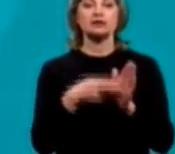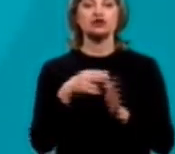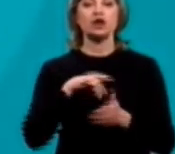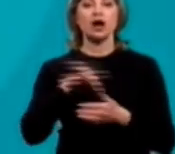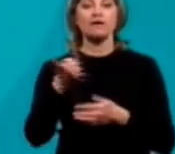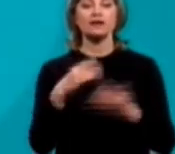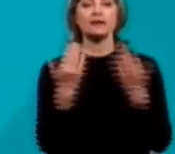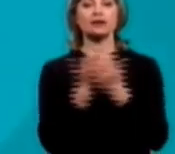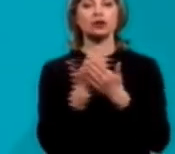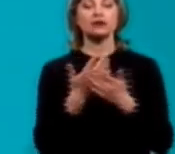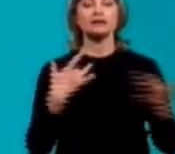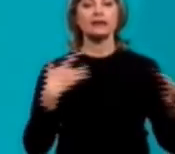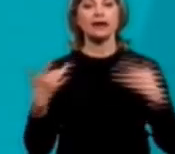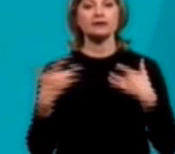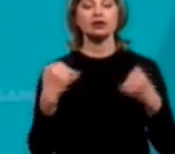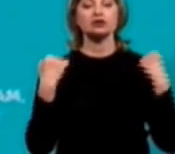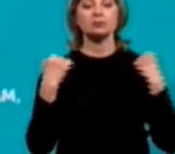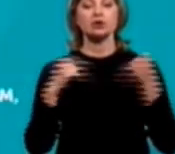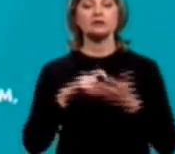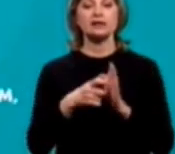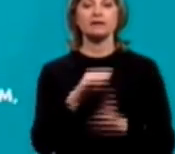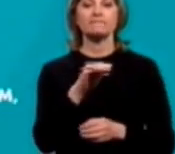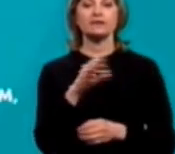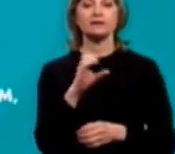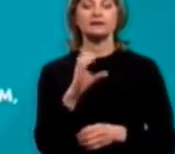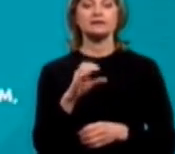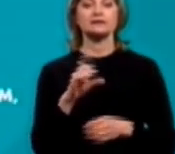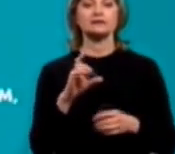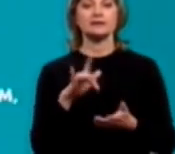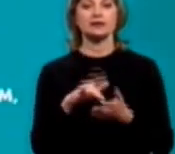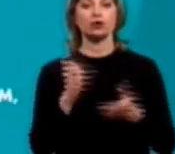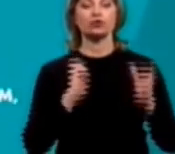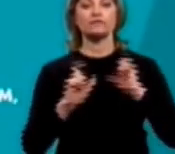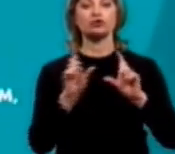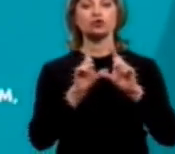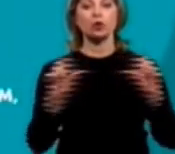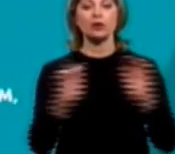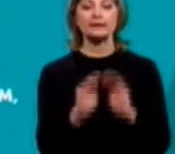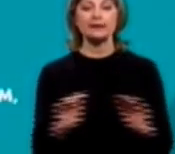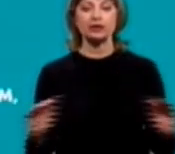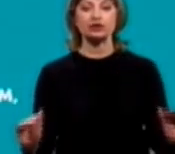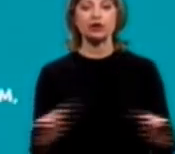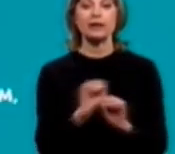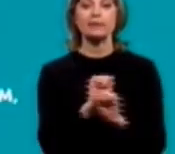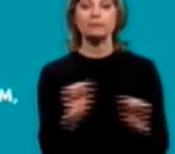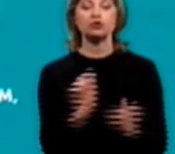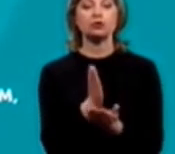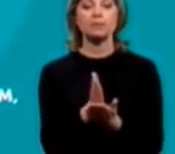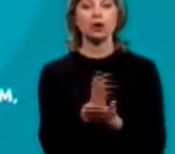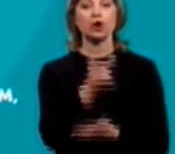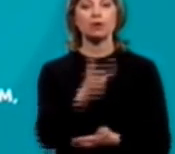театри, спортзали та фітнес-центри, університети, школи та дитячі садочки. Не можна перебувати у громадських місцях